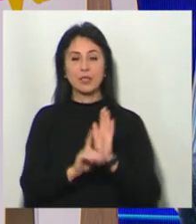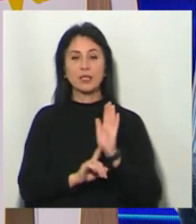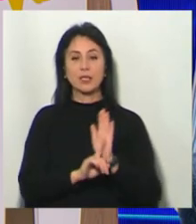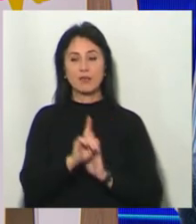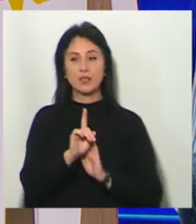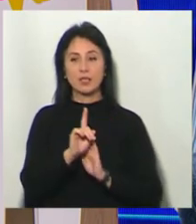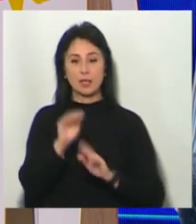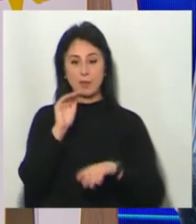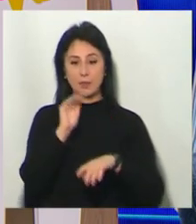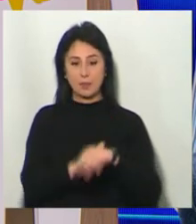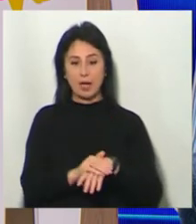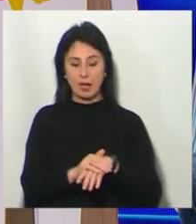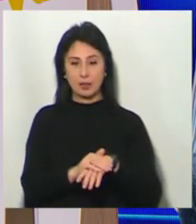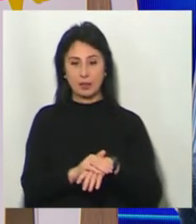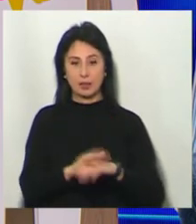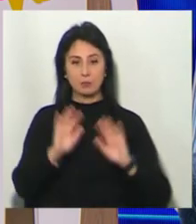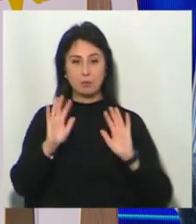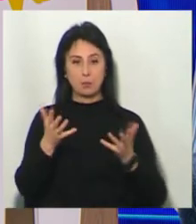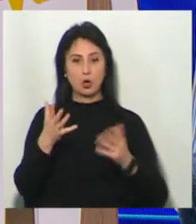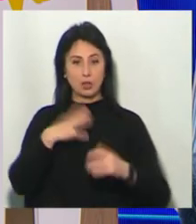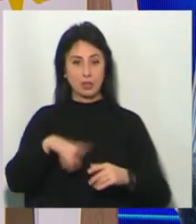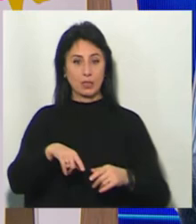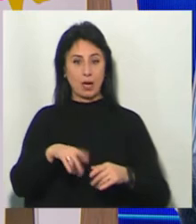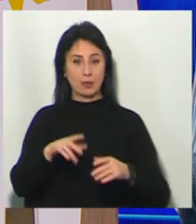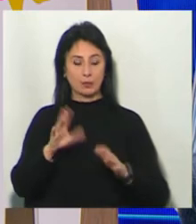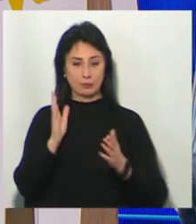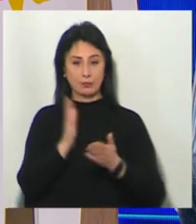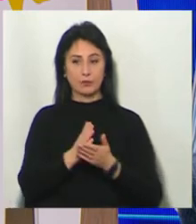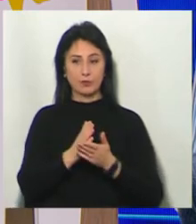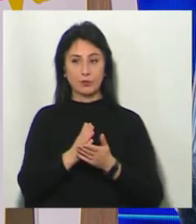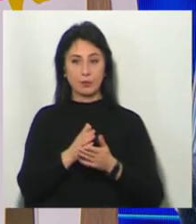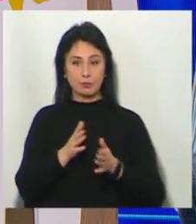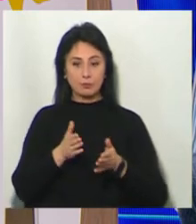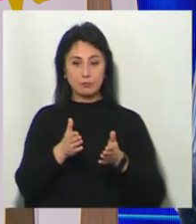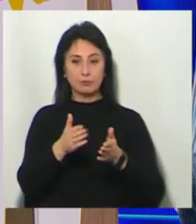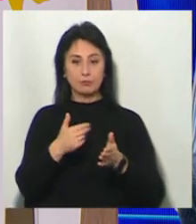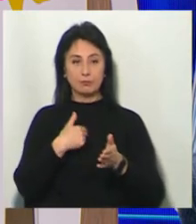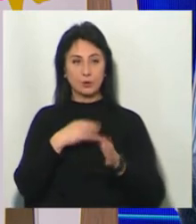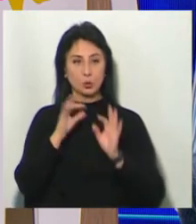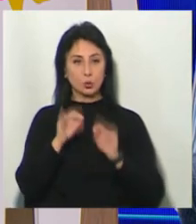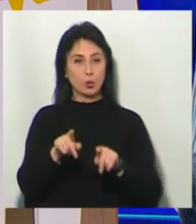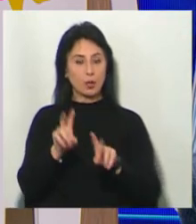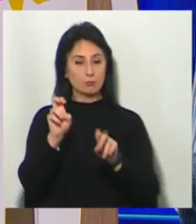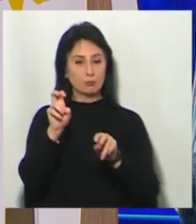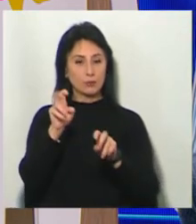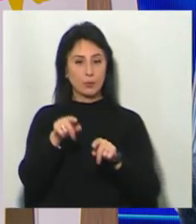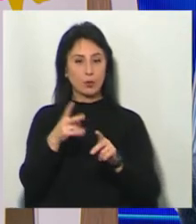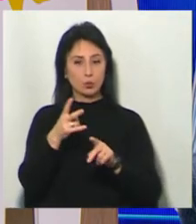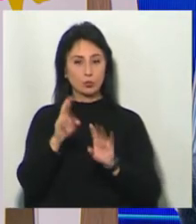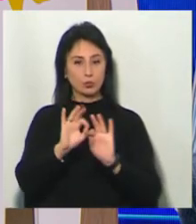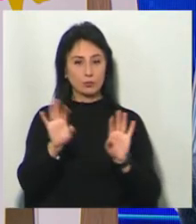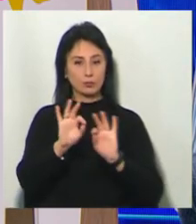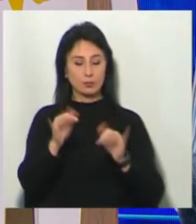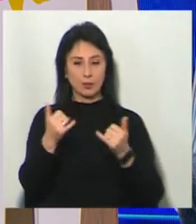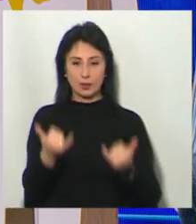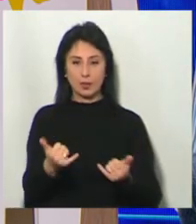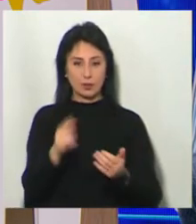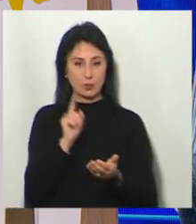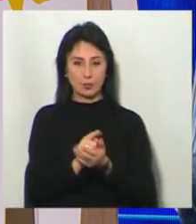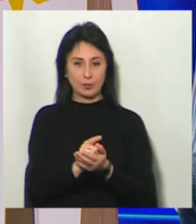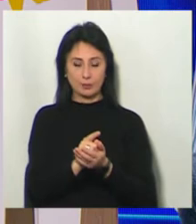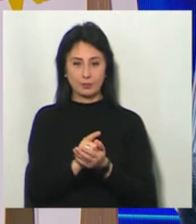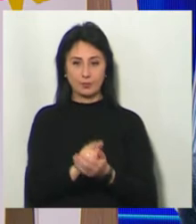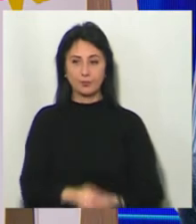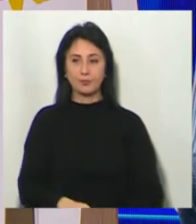დავიწყებ ფაქტით, რომელიც მოხდა საქართველოში და რამაც მიბიძგა პირადად მე, რომ სწორედ ეს თემა დაგვეგეგმა დღევანდელი